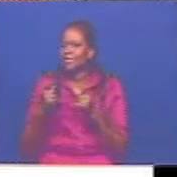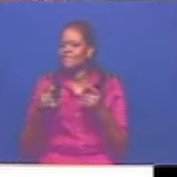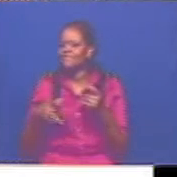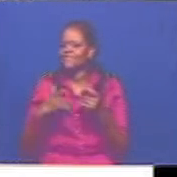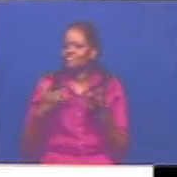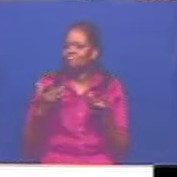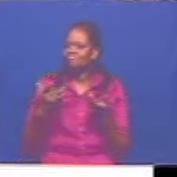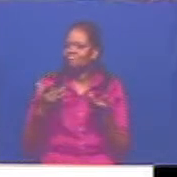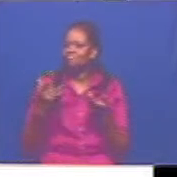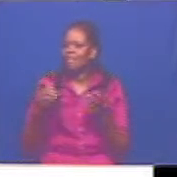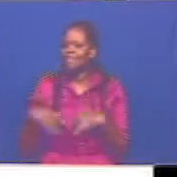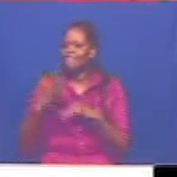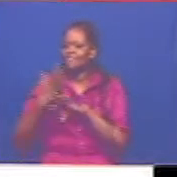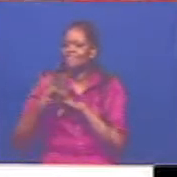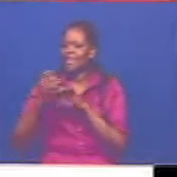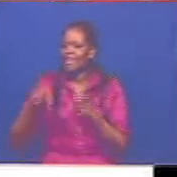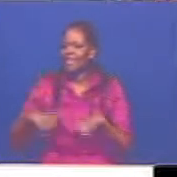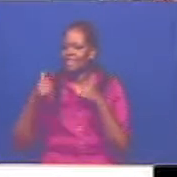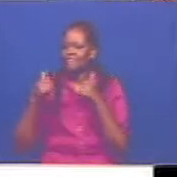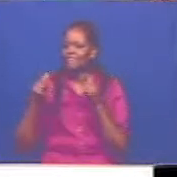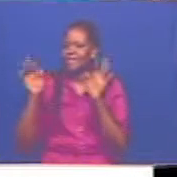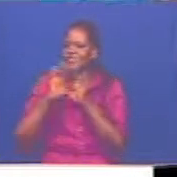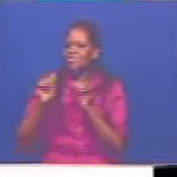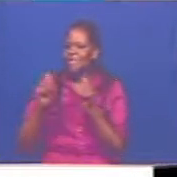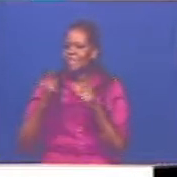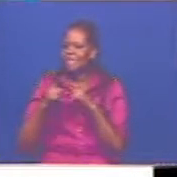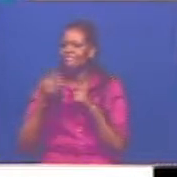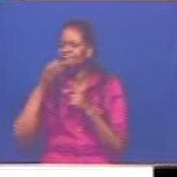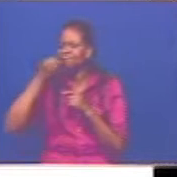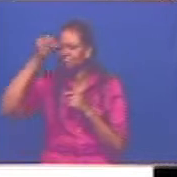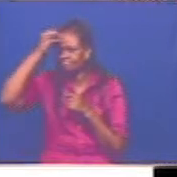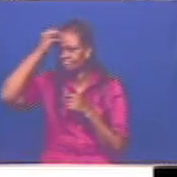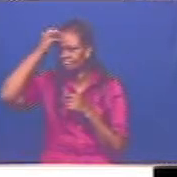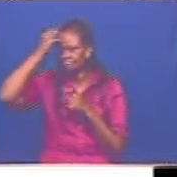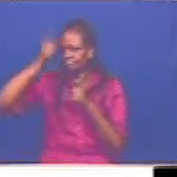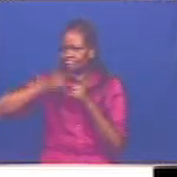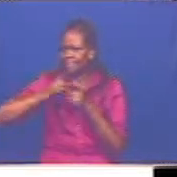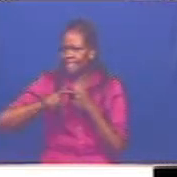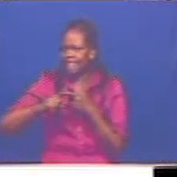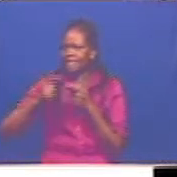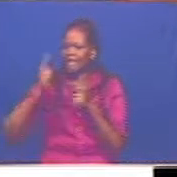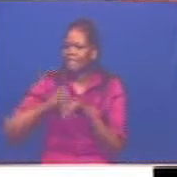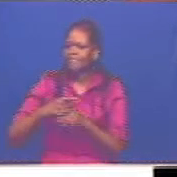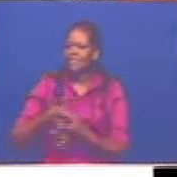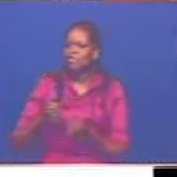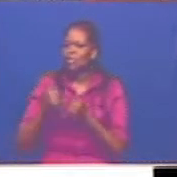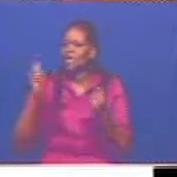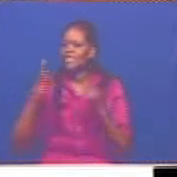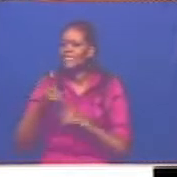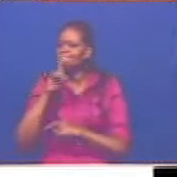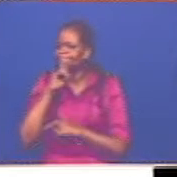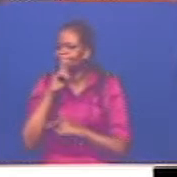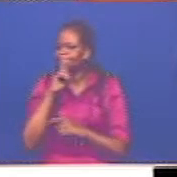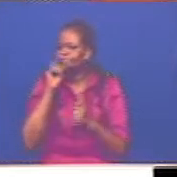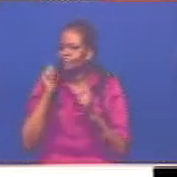sana life, unajua, wakati vitu haviendi sawa, unajua, and then you know that things are not right, and then mnanyamaza, unajua.